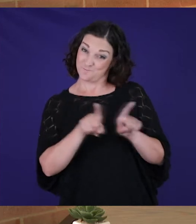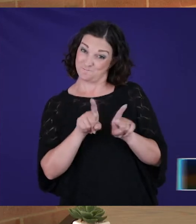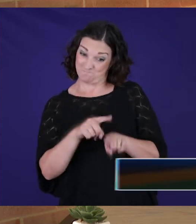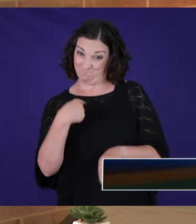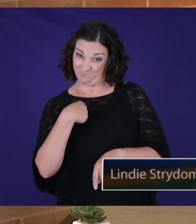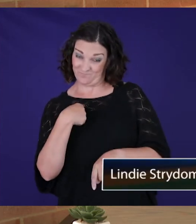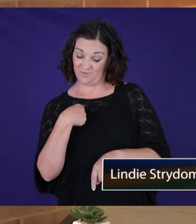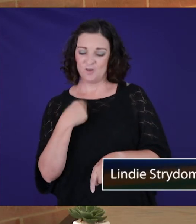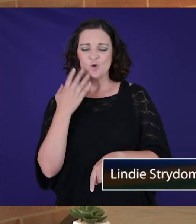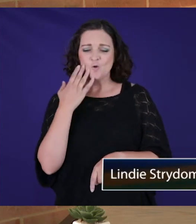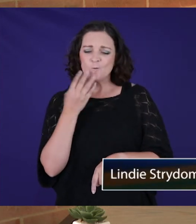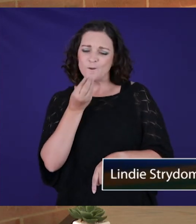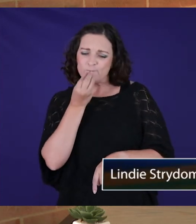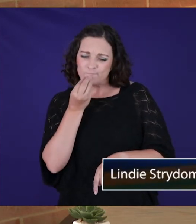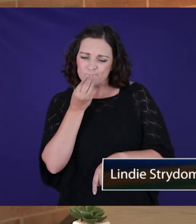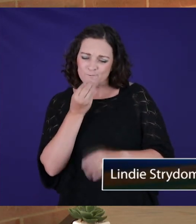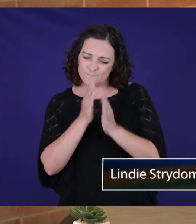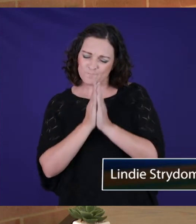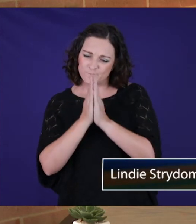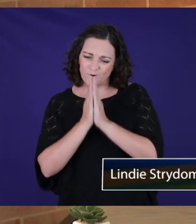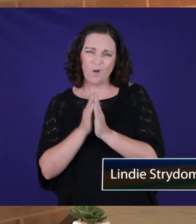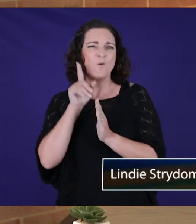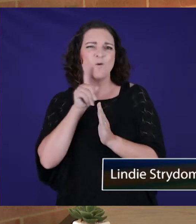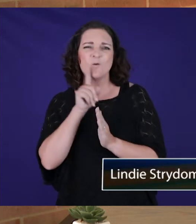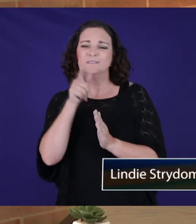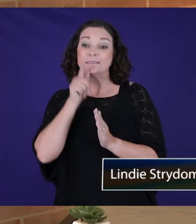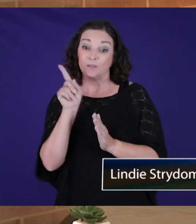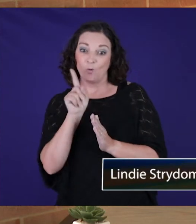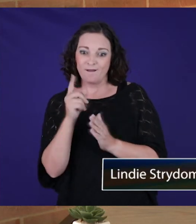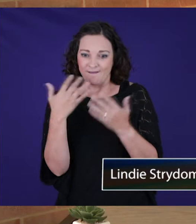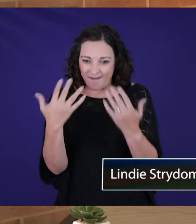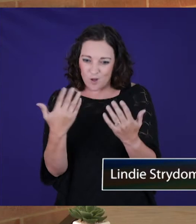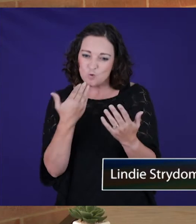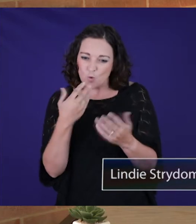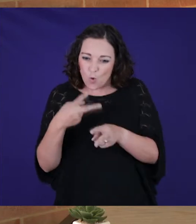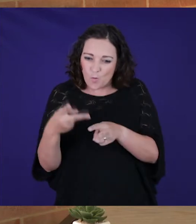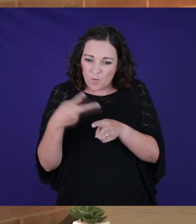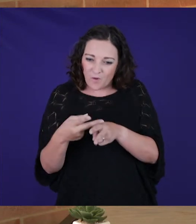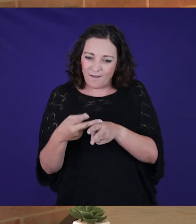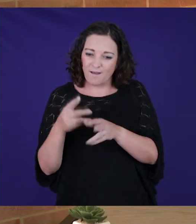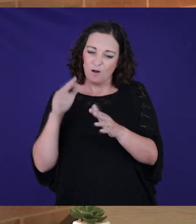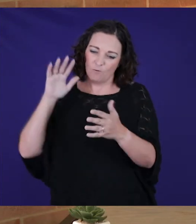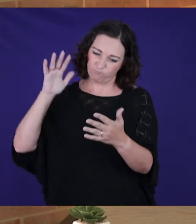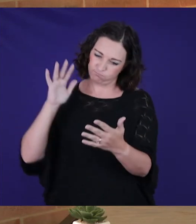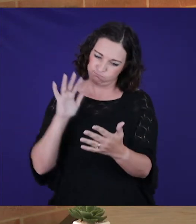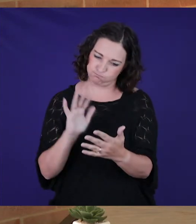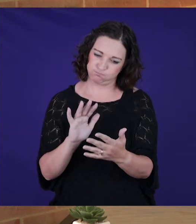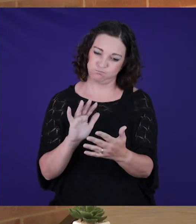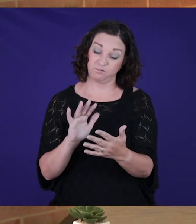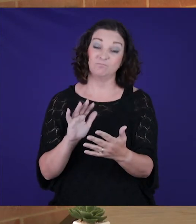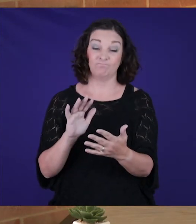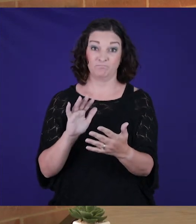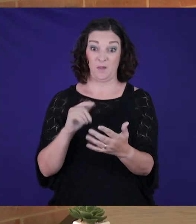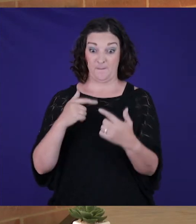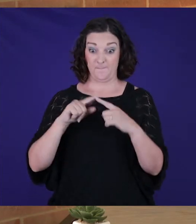Ek dink baie van ons het groot geword met die tafelgebed van seën die hande wat die kos voorberei het. Maar ek dink na die jaar wat ons beleef het, is ek ook daar wat